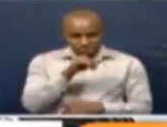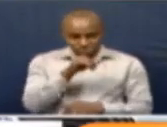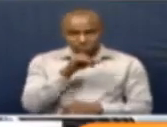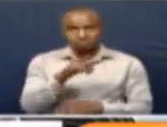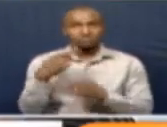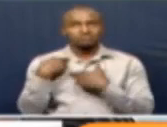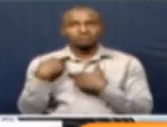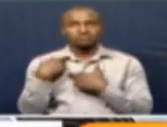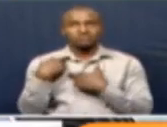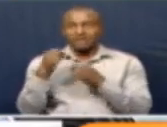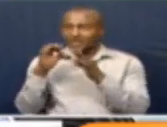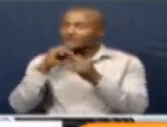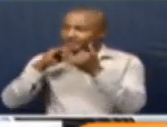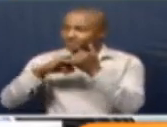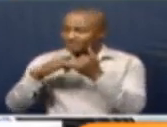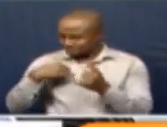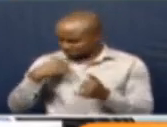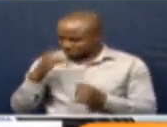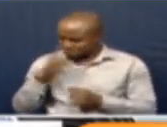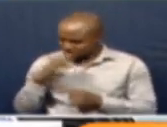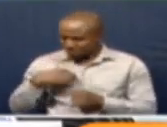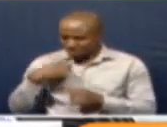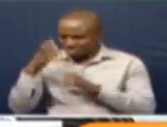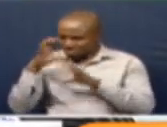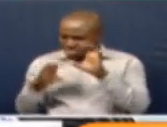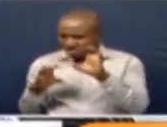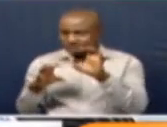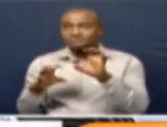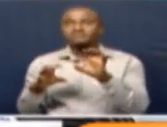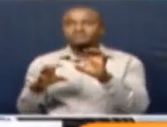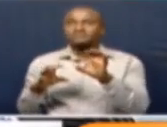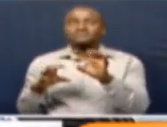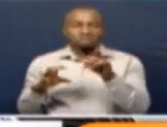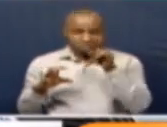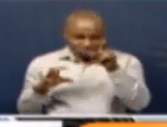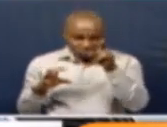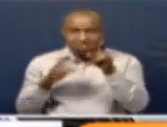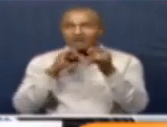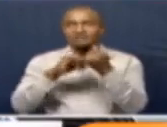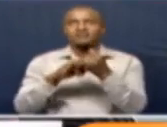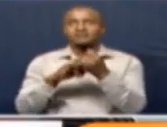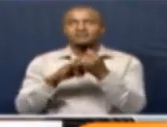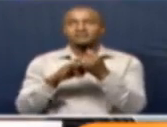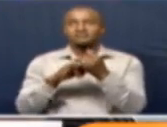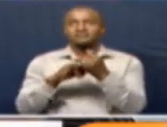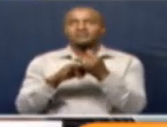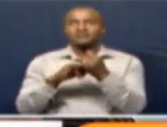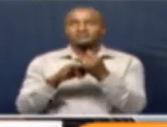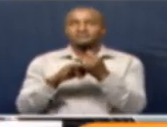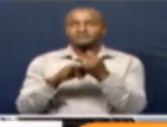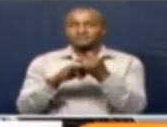Bwana akiwa mchafu, bwana akiwa havai mavazi mazuri, ni mume wa fulani. Sasa si mume huwa analaumiwa, mke ndio